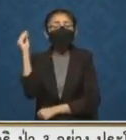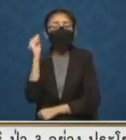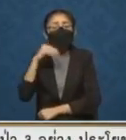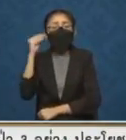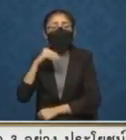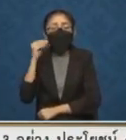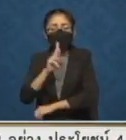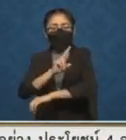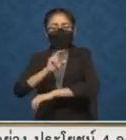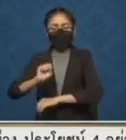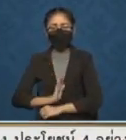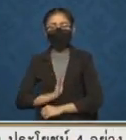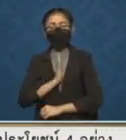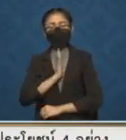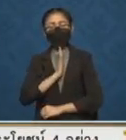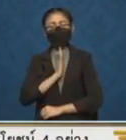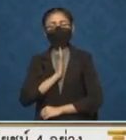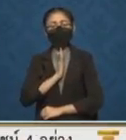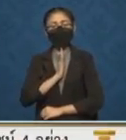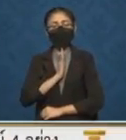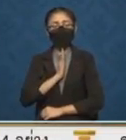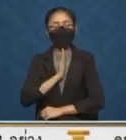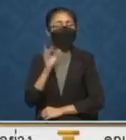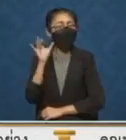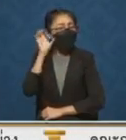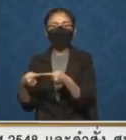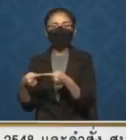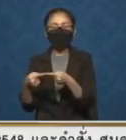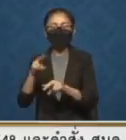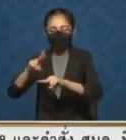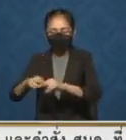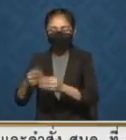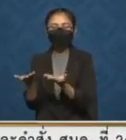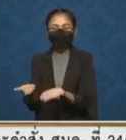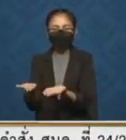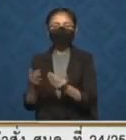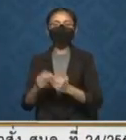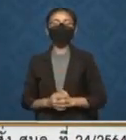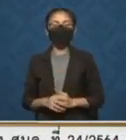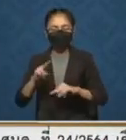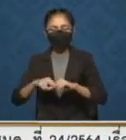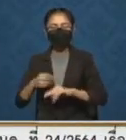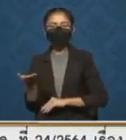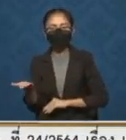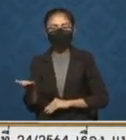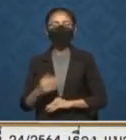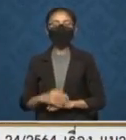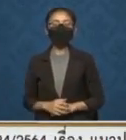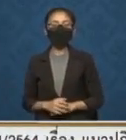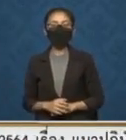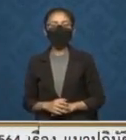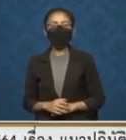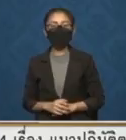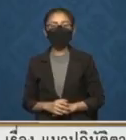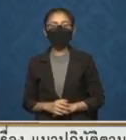สไม่อยากประชุมกลับไปนอนอยู่บ้านถัดมาที่บอกว่าไม่รู้ว่ามีการนัดประชุมวันไหนบ้าง